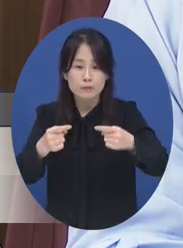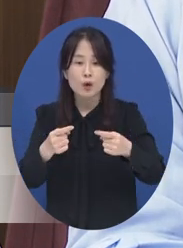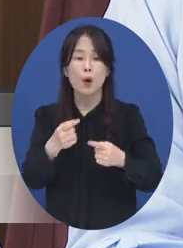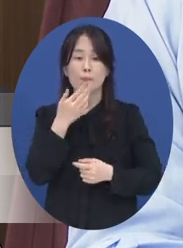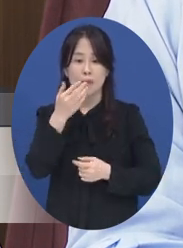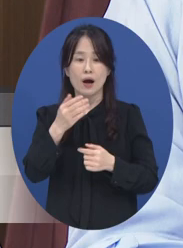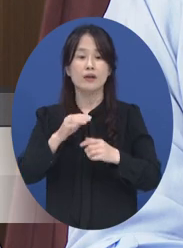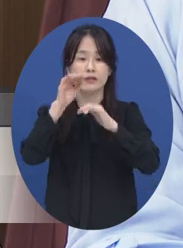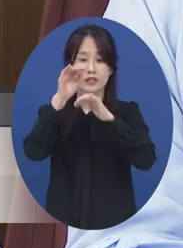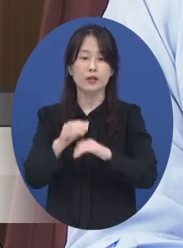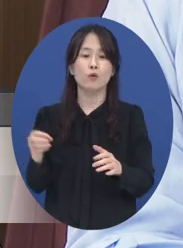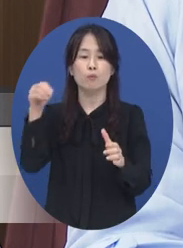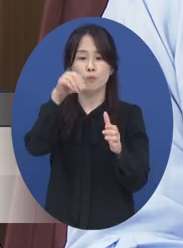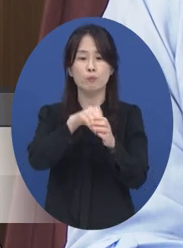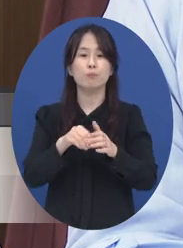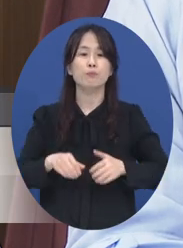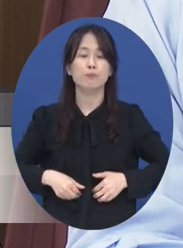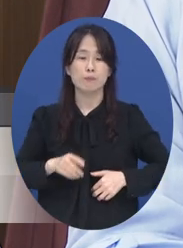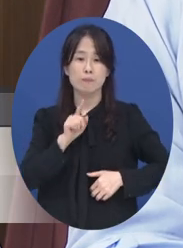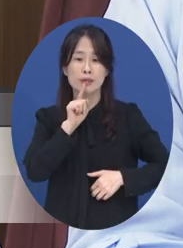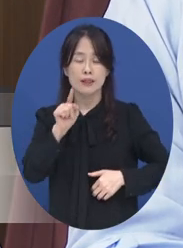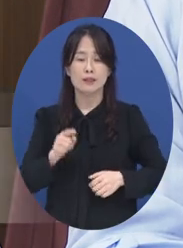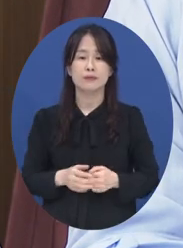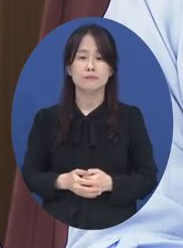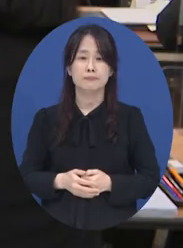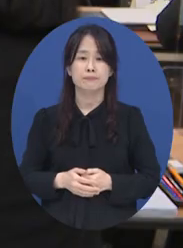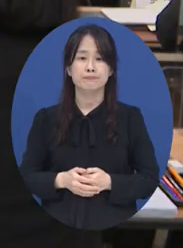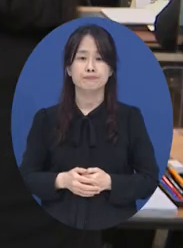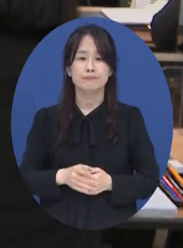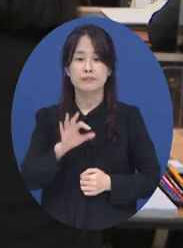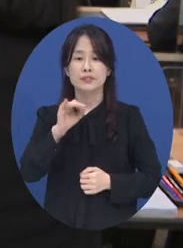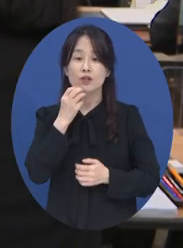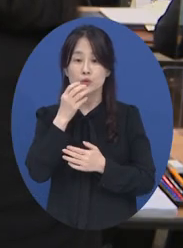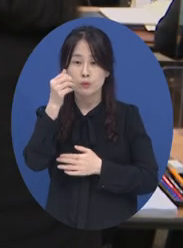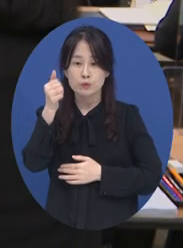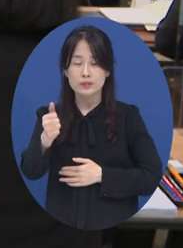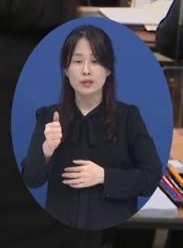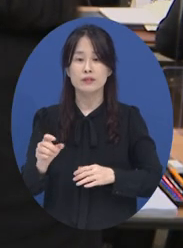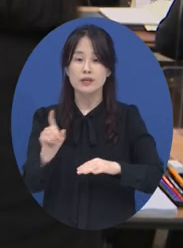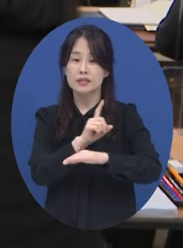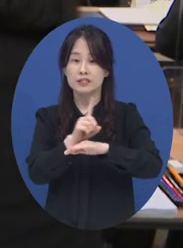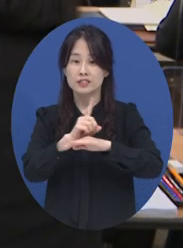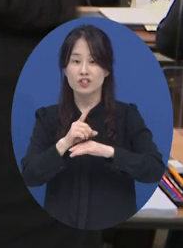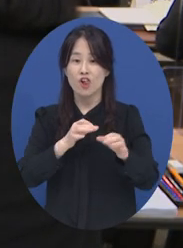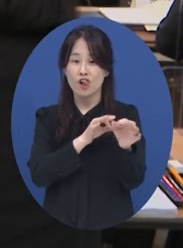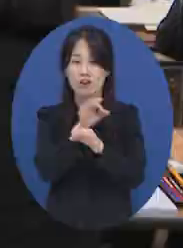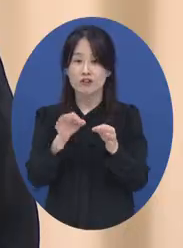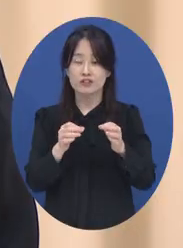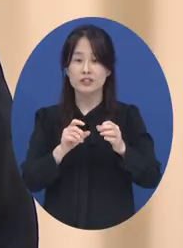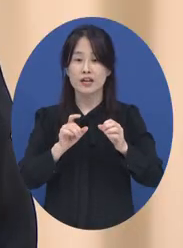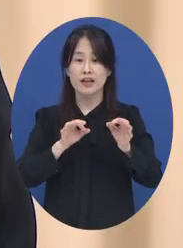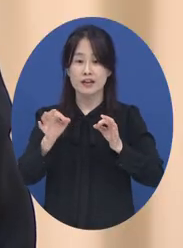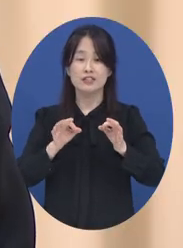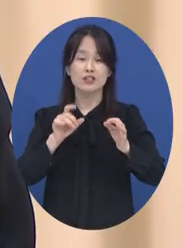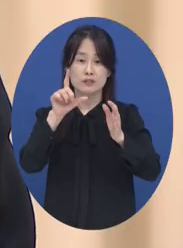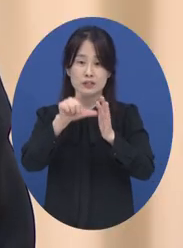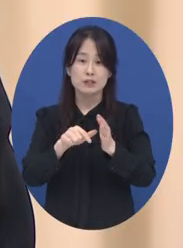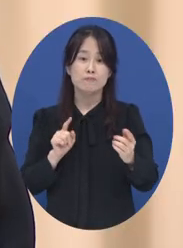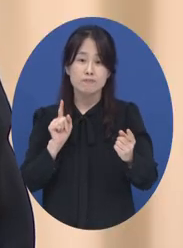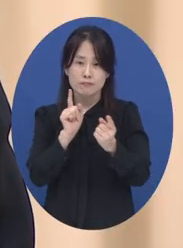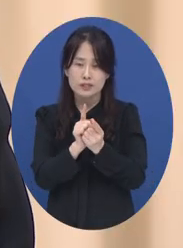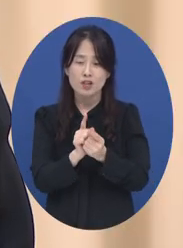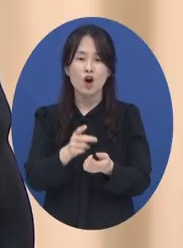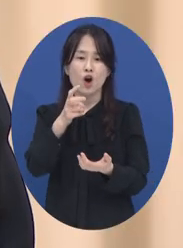참여할 수 있도록 이런 내용을 좀 만들어야 된다고 생각합니다 이제는 경우 돌 쌓는 디지털 경제 시대를 맞아 기반 시설인